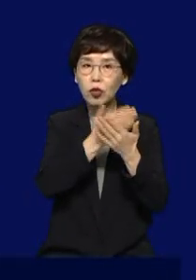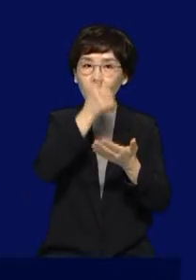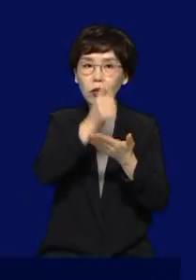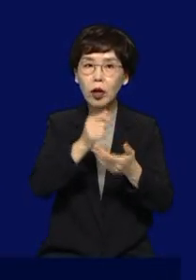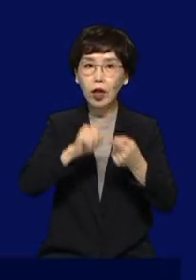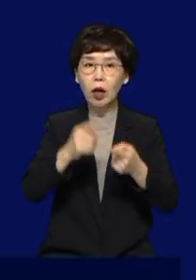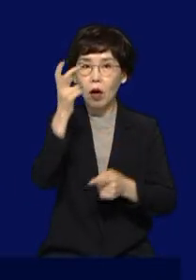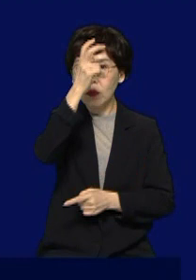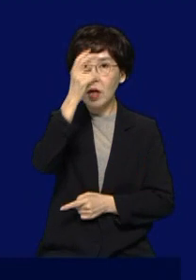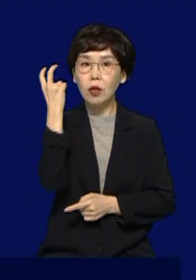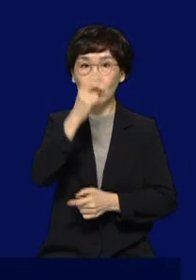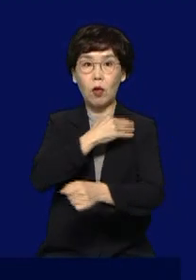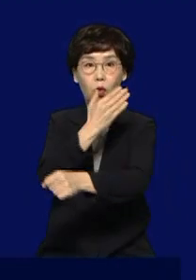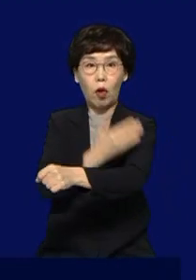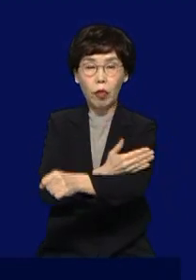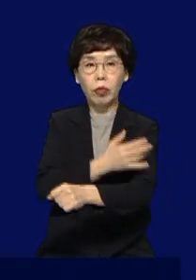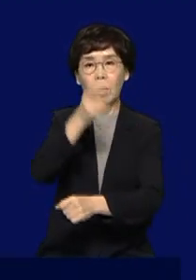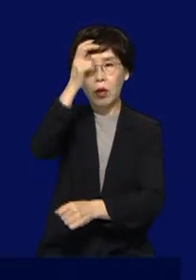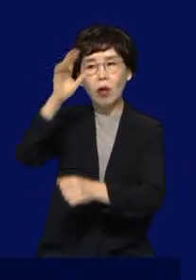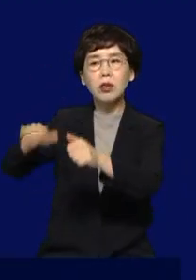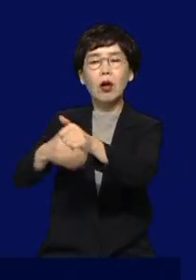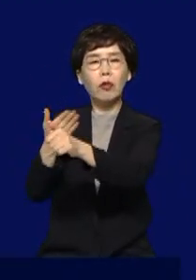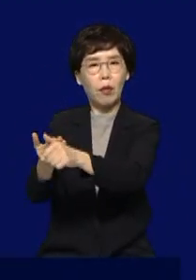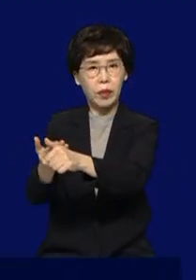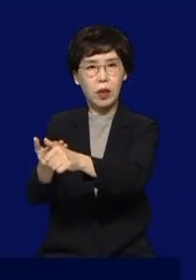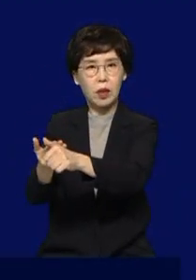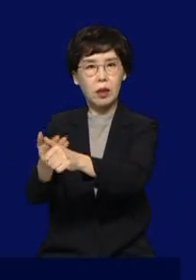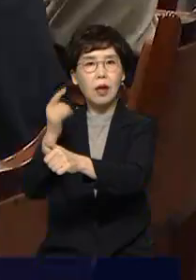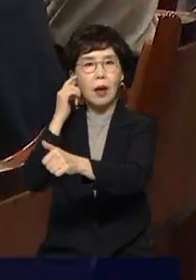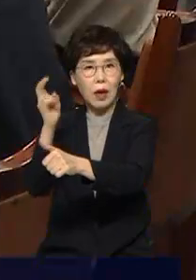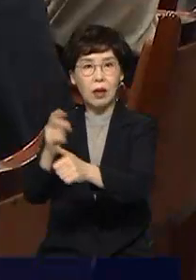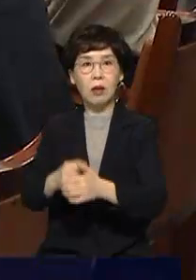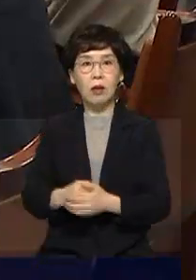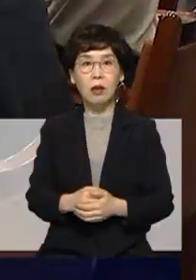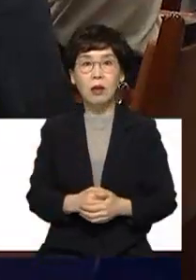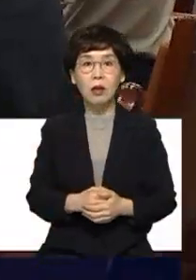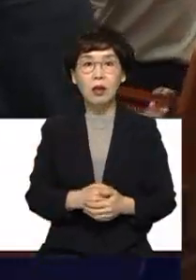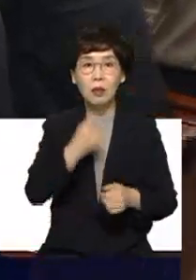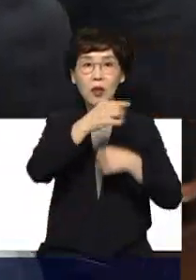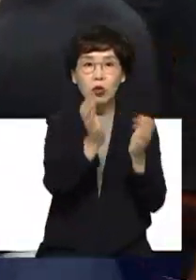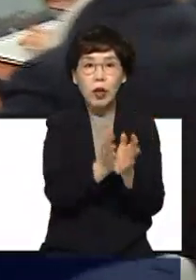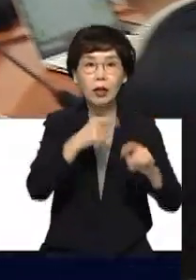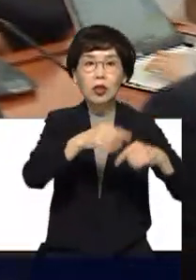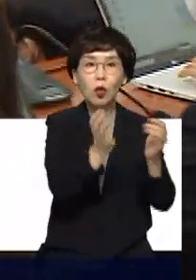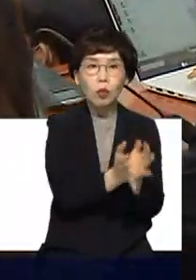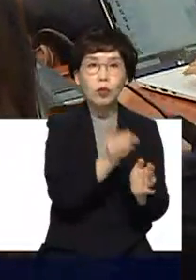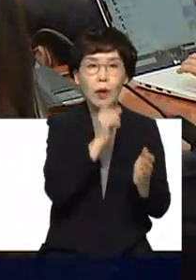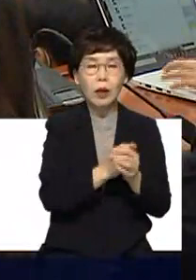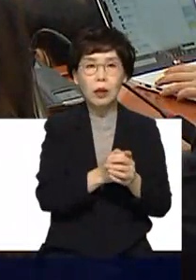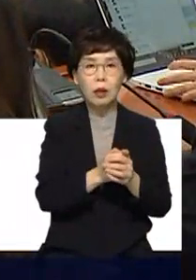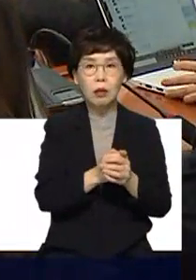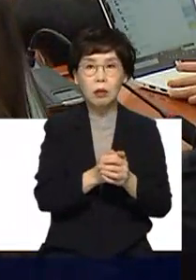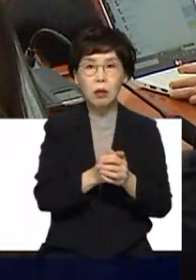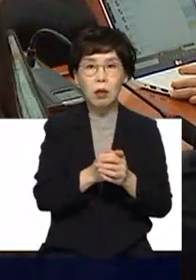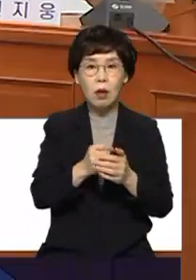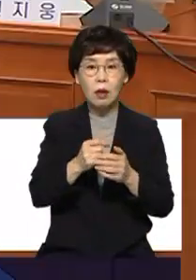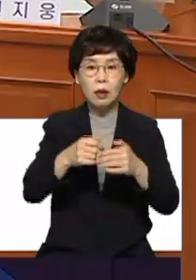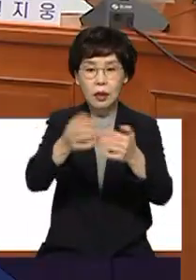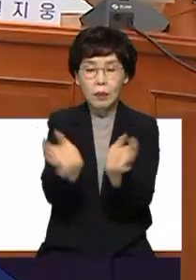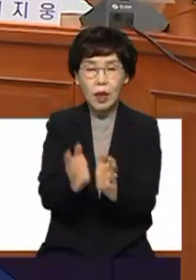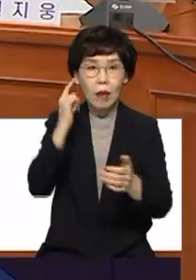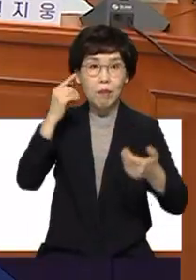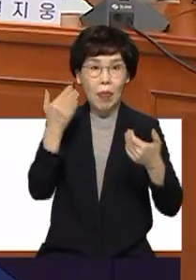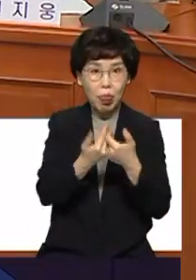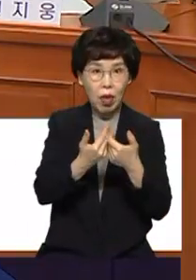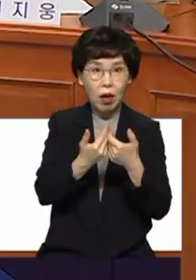검찰의 직접 수사권을 경찰로 옮기는 방안이 유력합니다. 민주당 지도부는 집단 행동에 나선 검찰